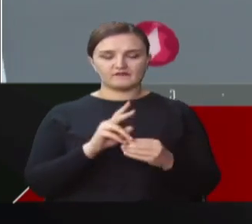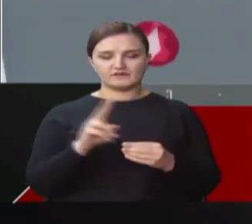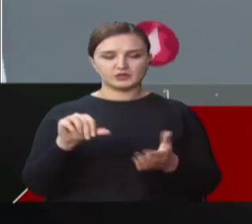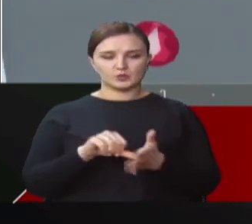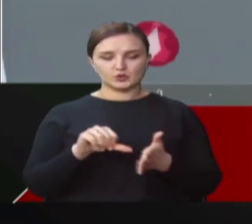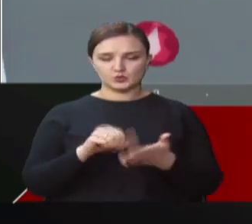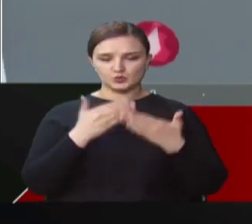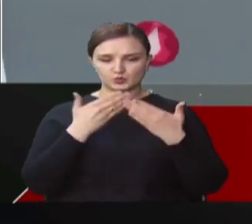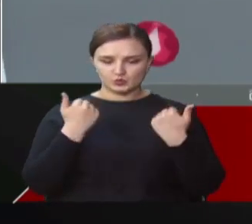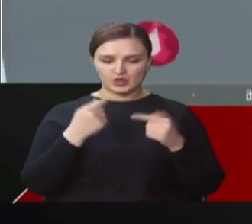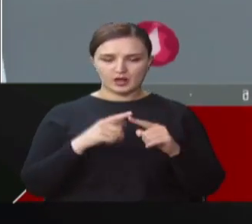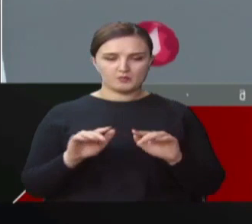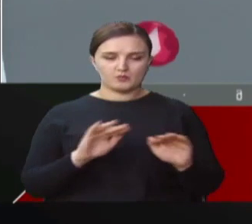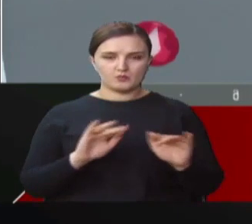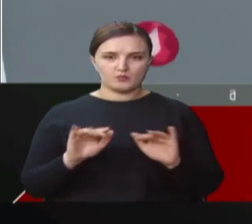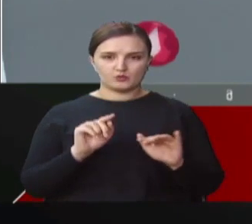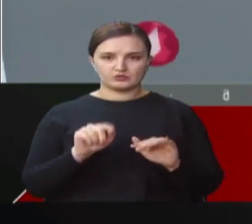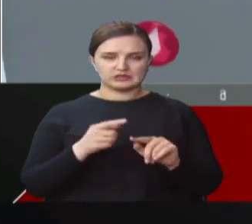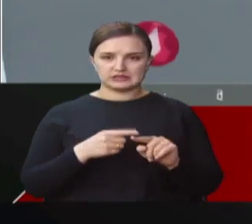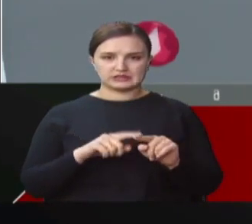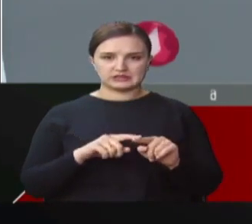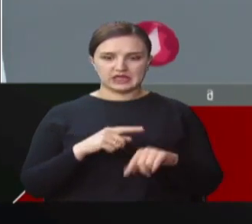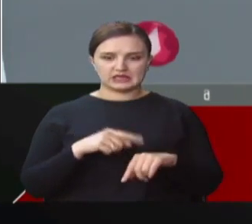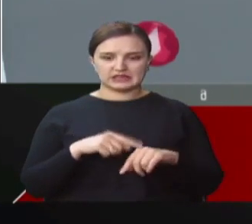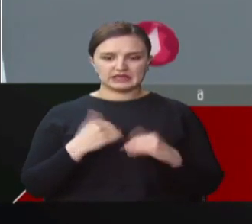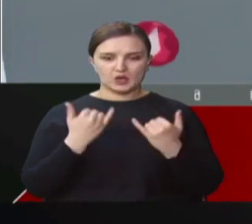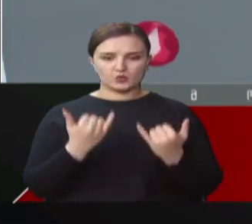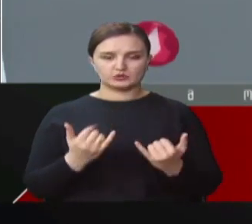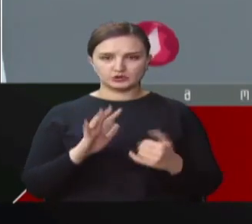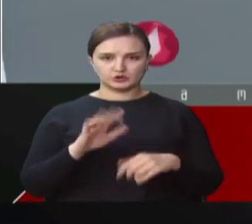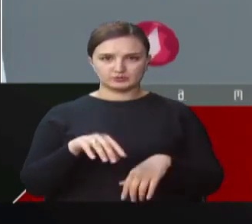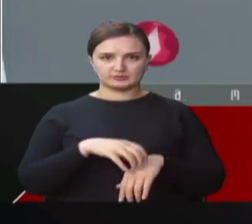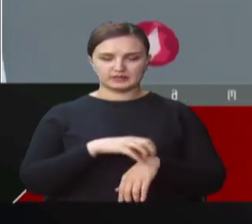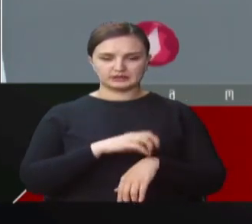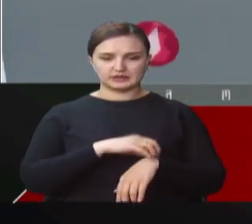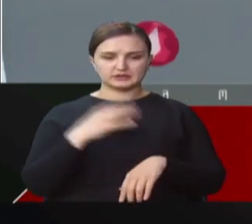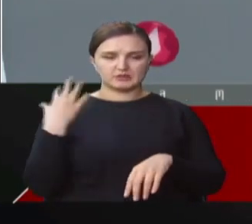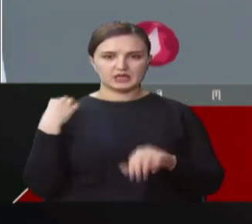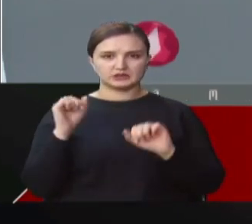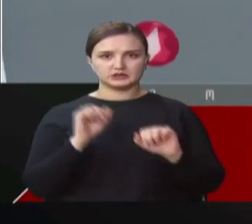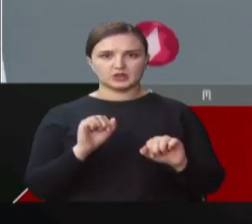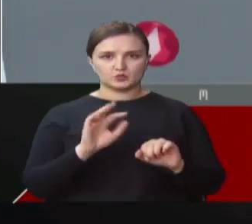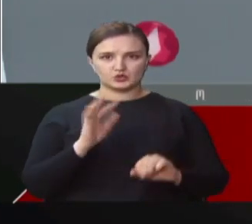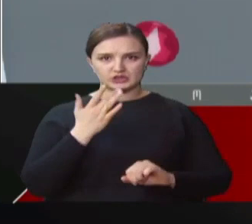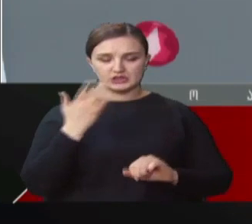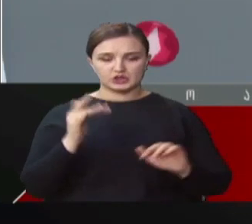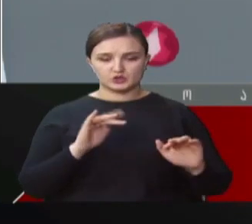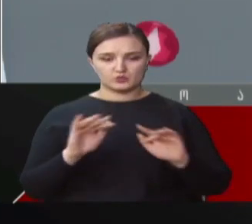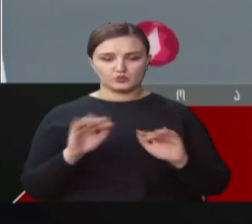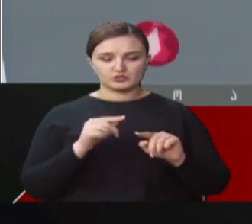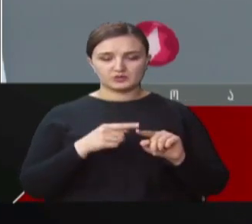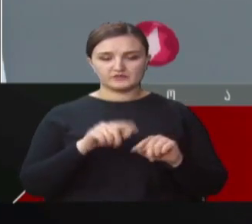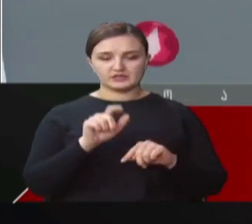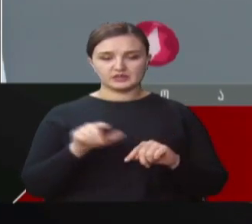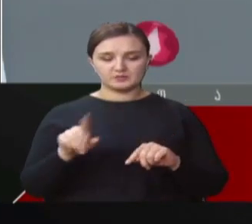იღებს მონაწილეობას ახლა ამ პროცესში, ის არ თანაუგრძნობს პარტიას, ის არ უჭერს მხარს ნაციონალურ მოძრაობას. Ის ადამიანები,